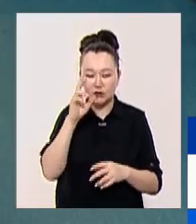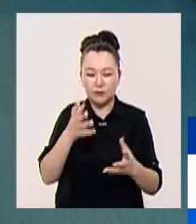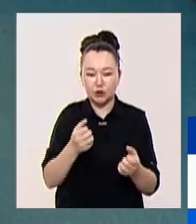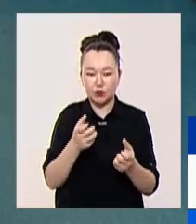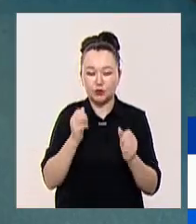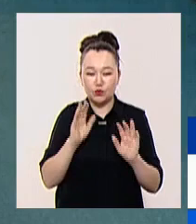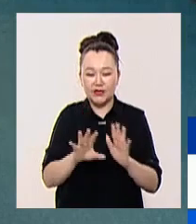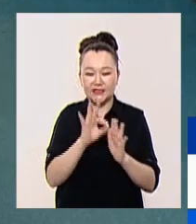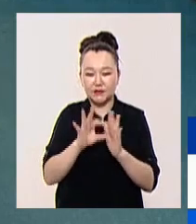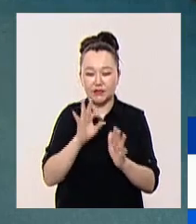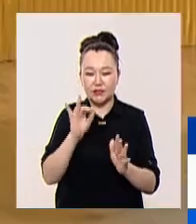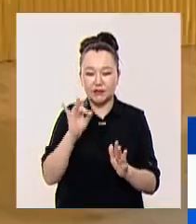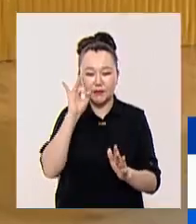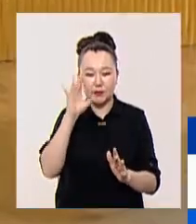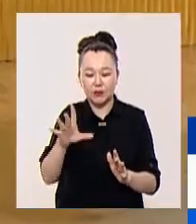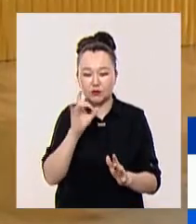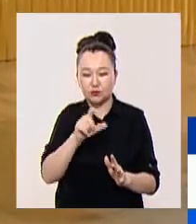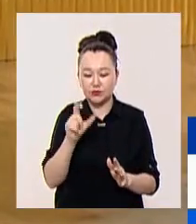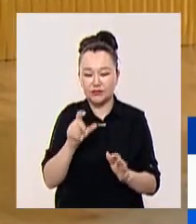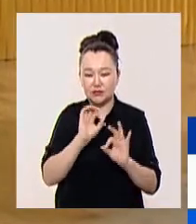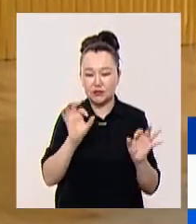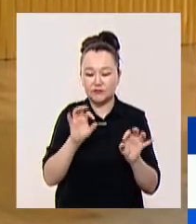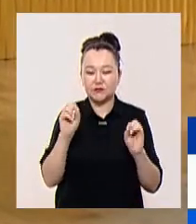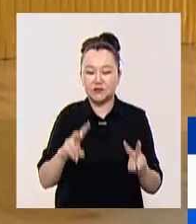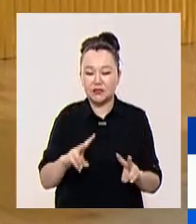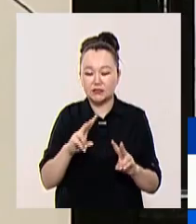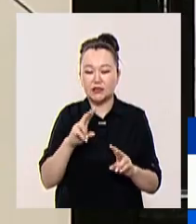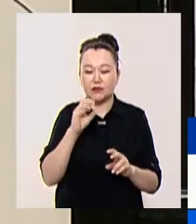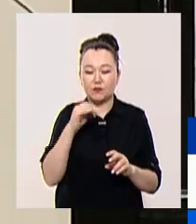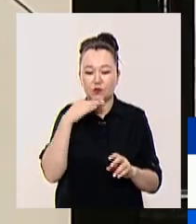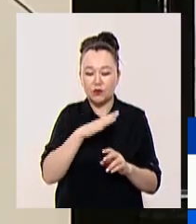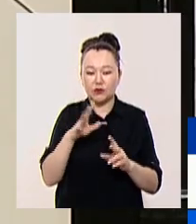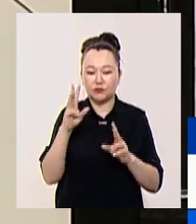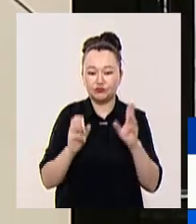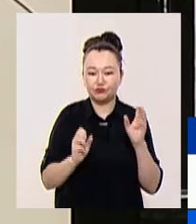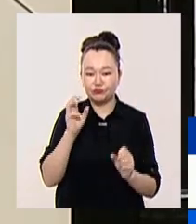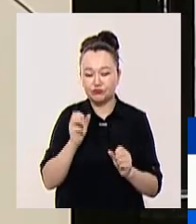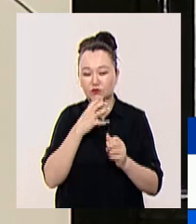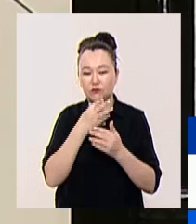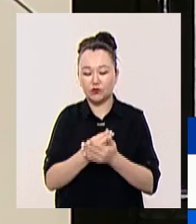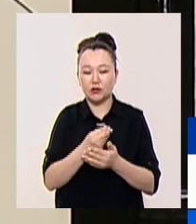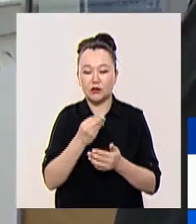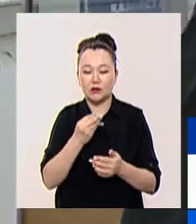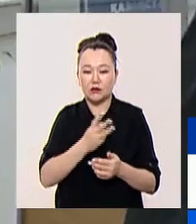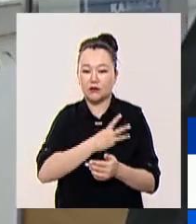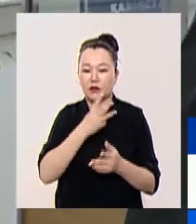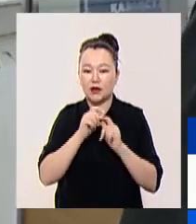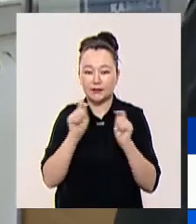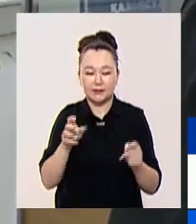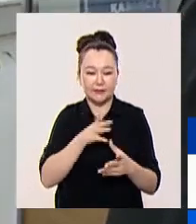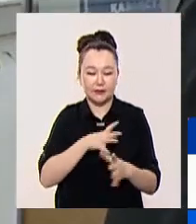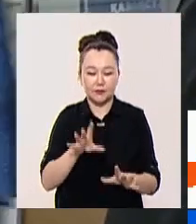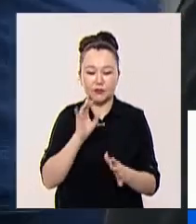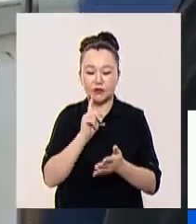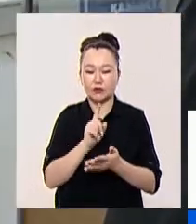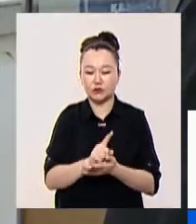только избранные и популярные, утверждают специалисты. Поэтому многие гаснут, так и не раскрыв свой потенциал. Должно быть, чтобы